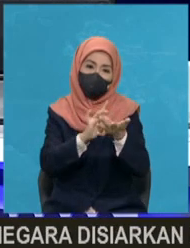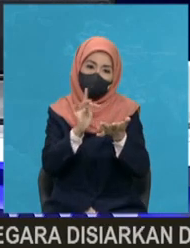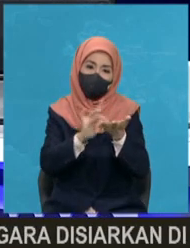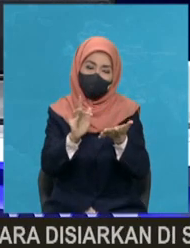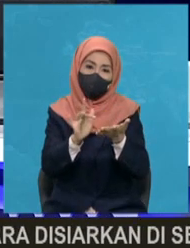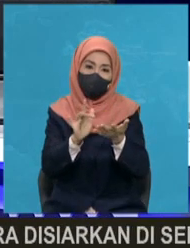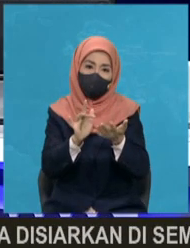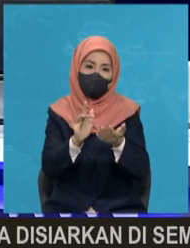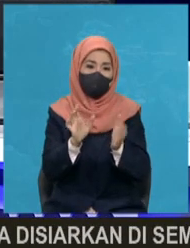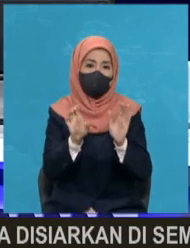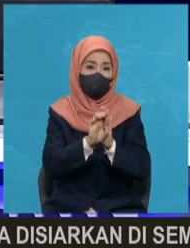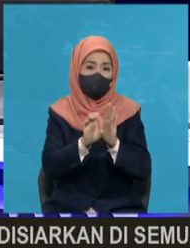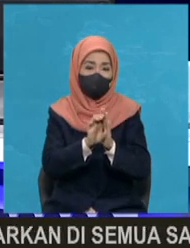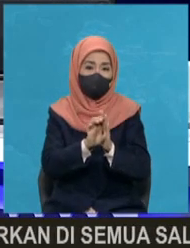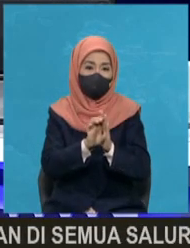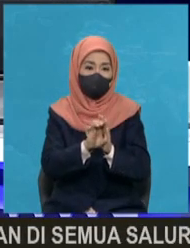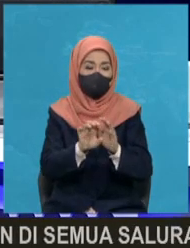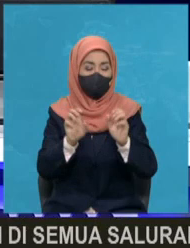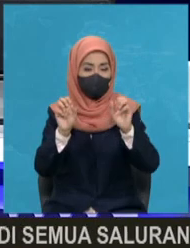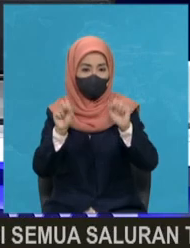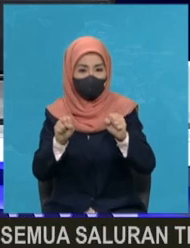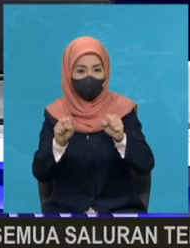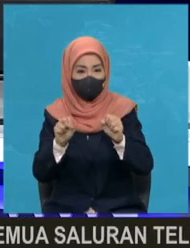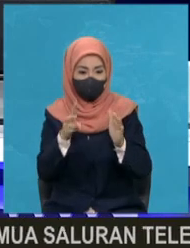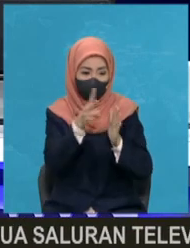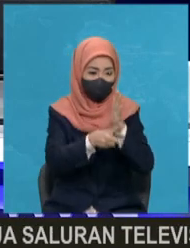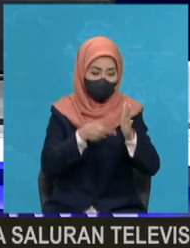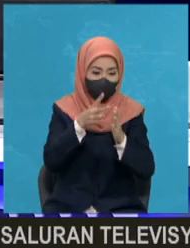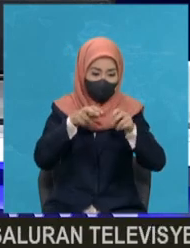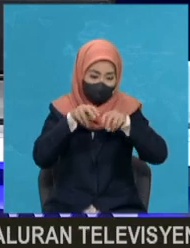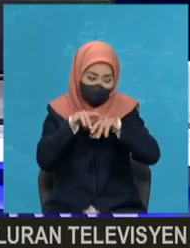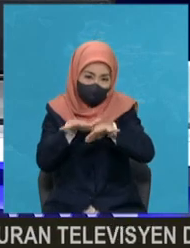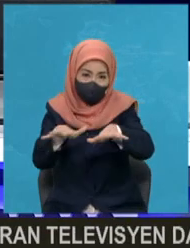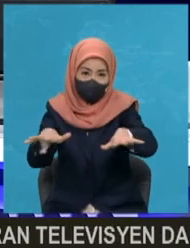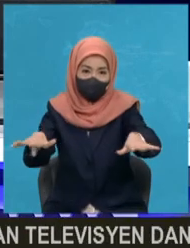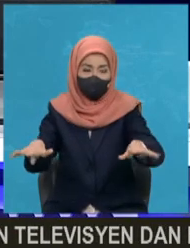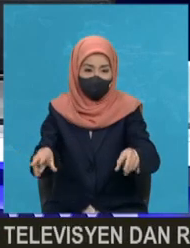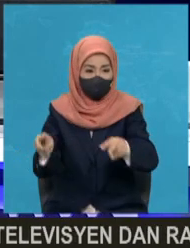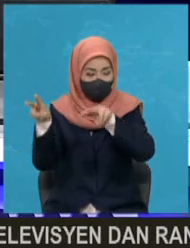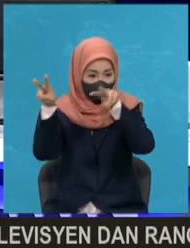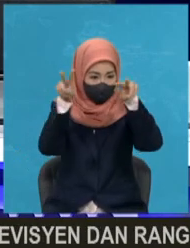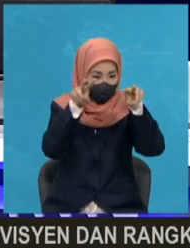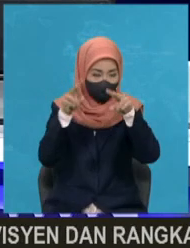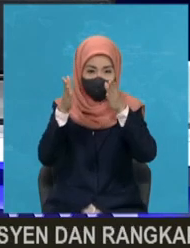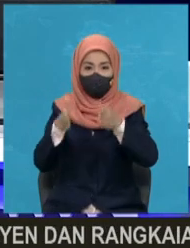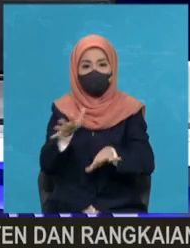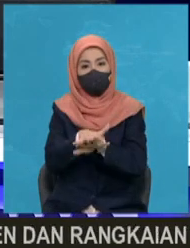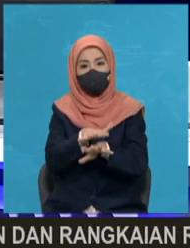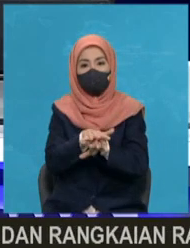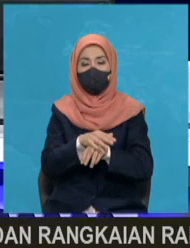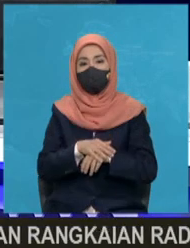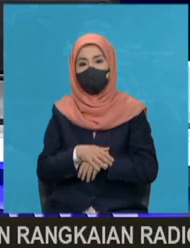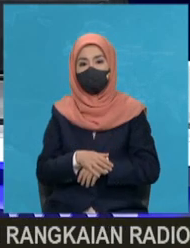media sosial contohnya auto Boleh mengetahui berbagai video tular yang mendapat perhatian orang lain itu